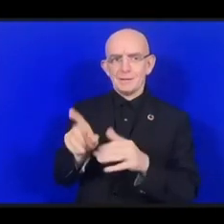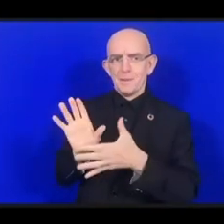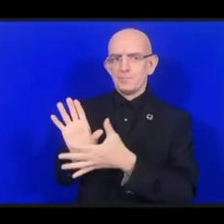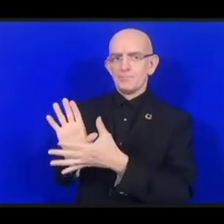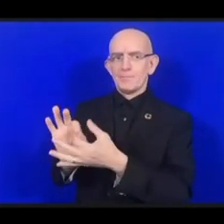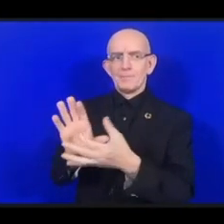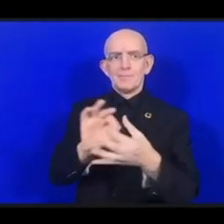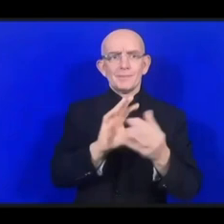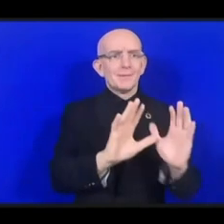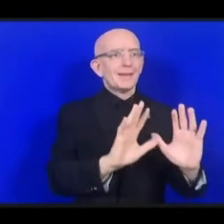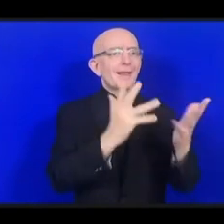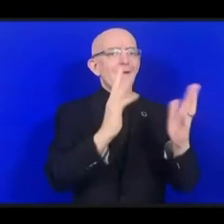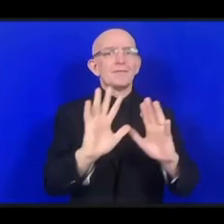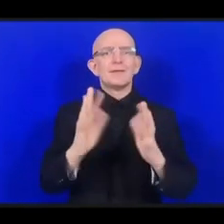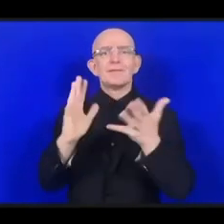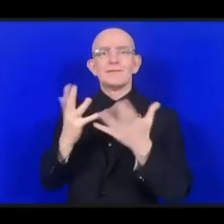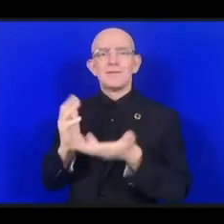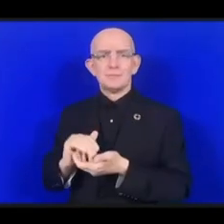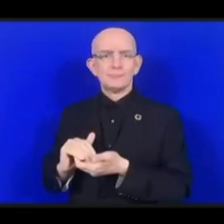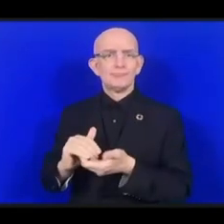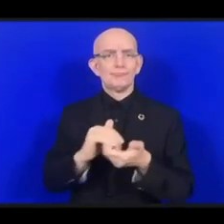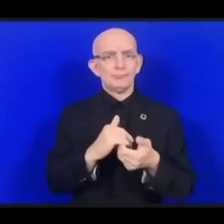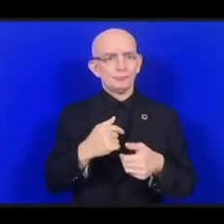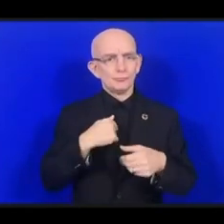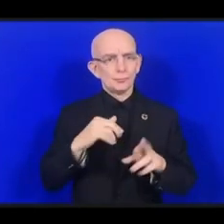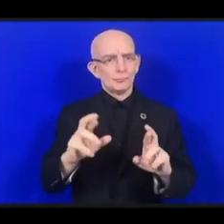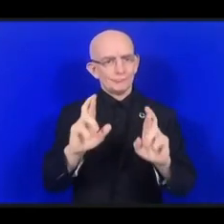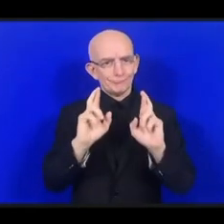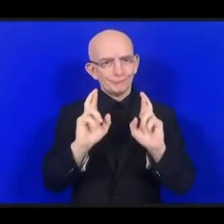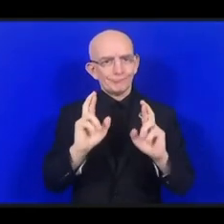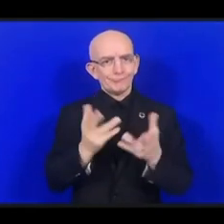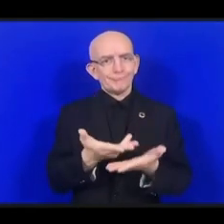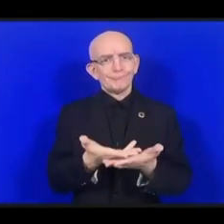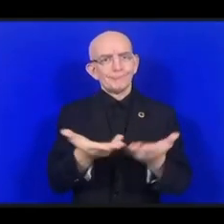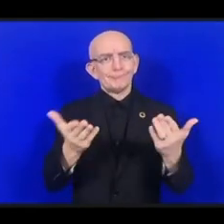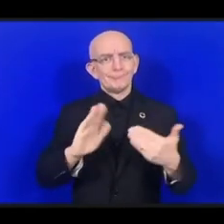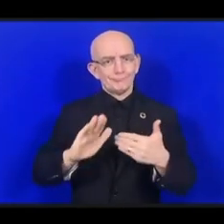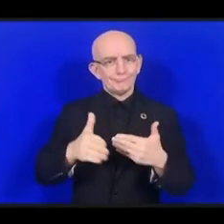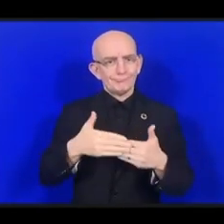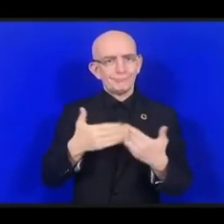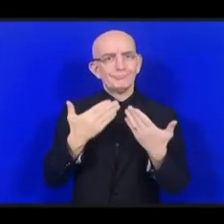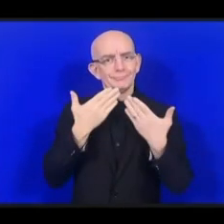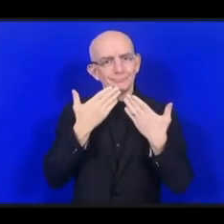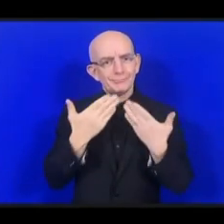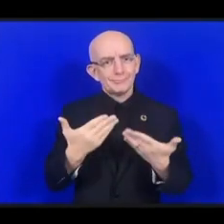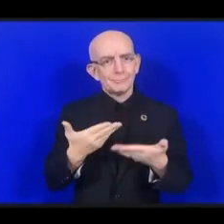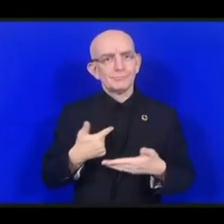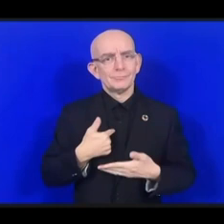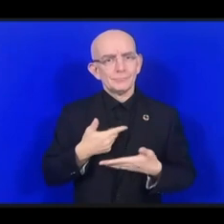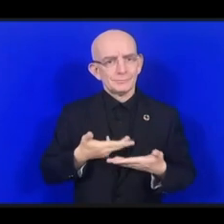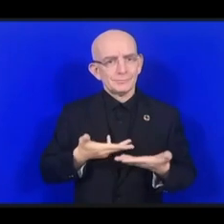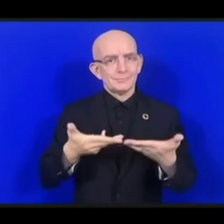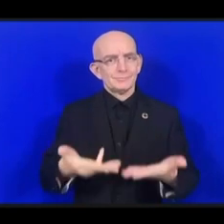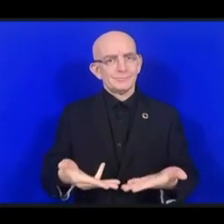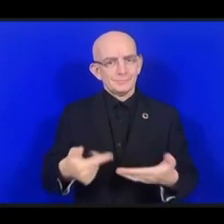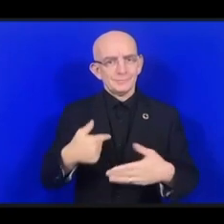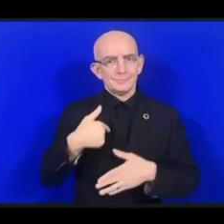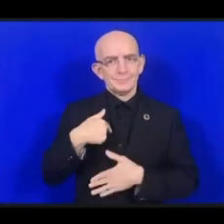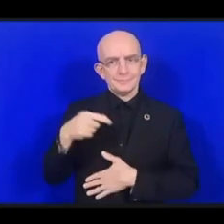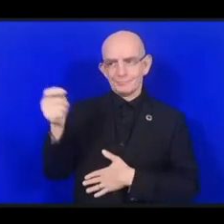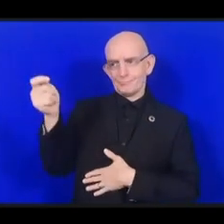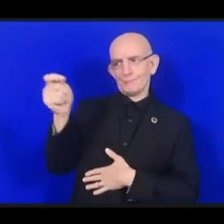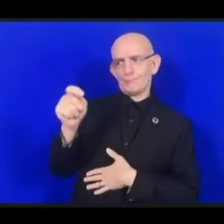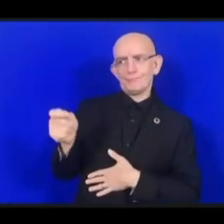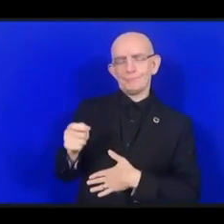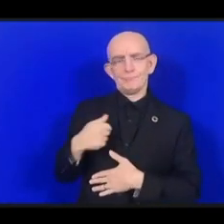التطور ختاما اود ان اشكركم على دعوتي الى هذا المؤتمر المرموق الذي تستضيفه الامم